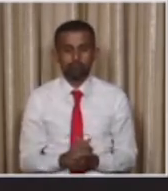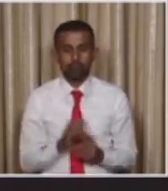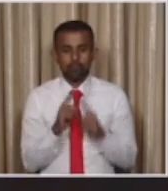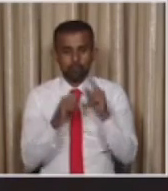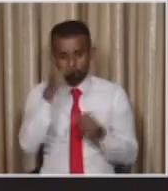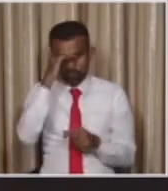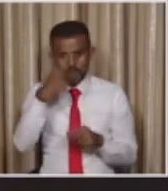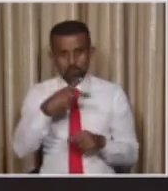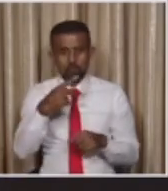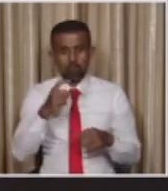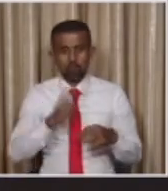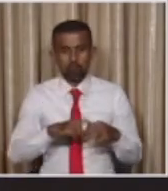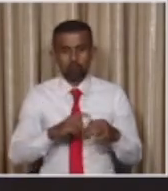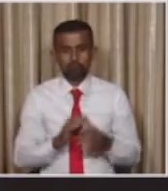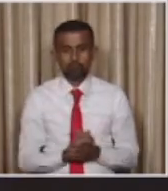කතානායකතුමනි, මගේ දෙවෙනි අතුරු ප්‍රශ්නය,